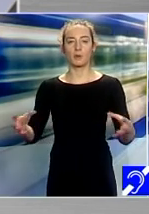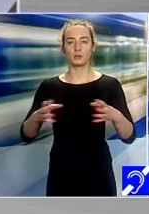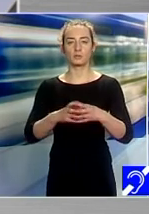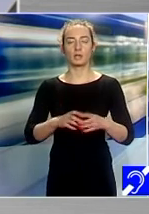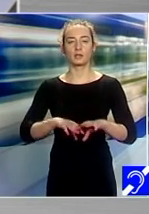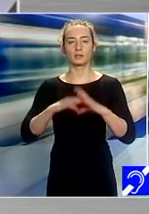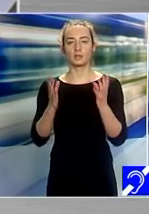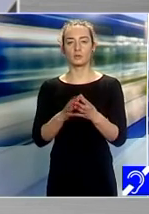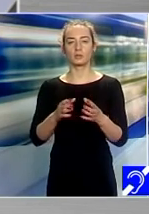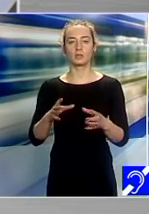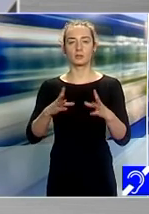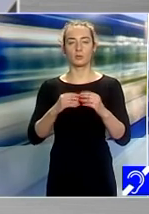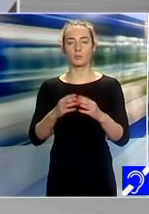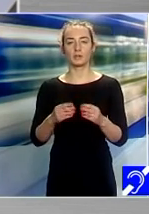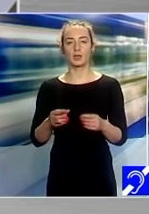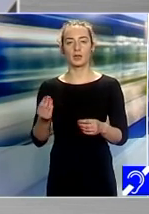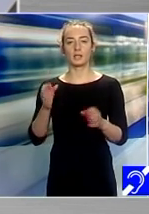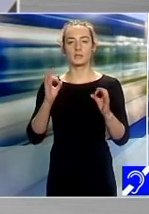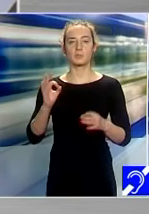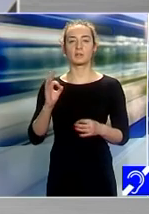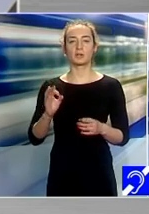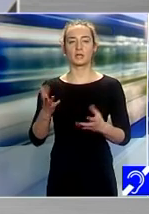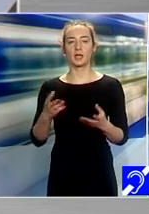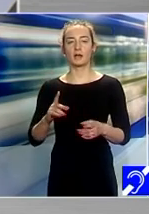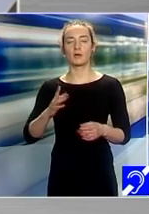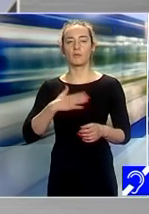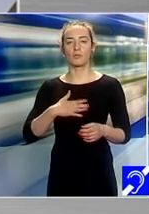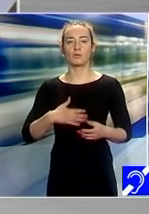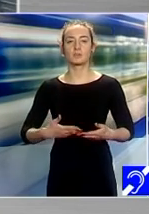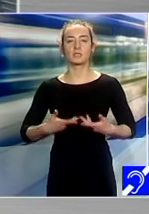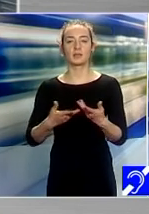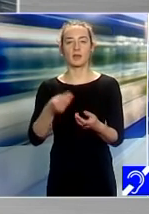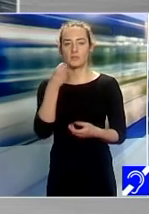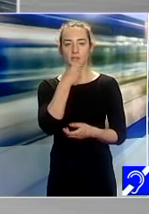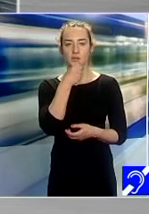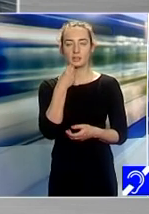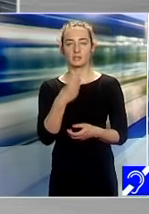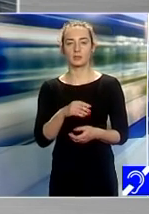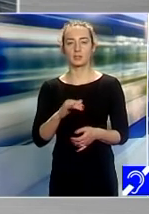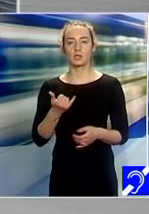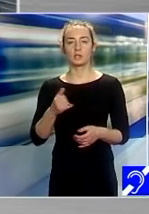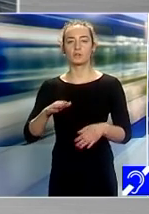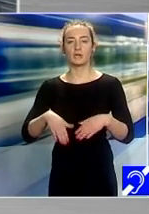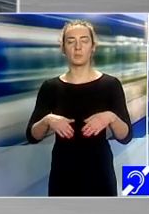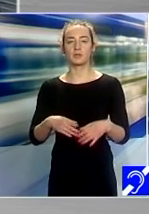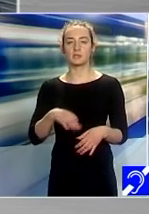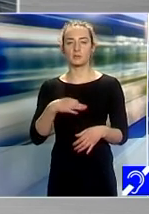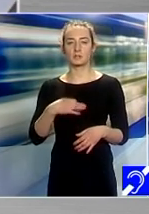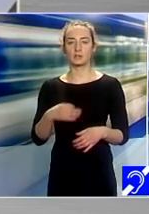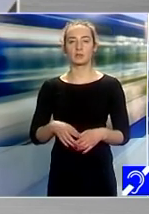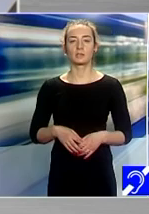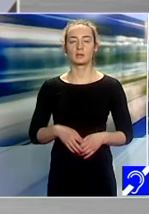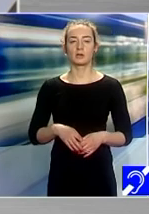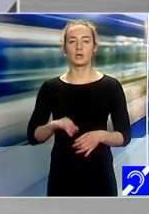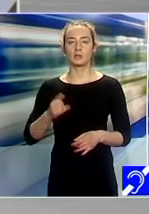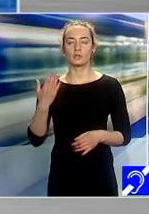din toată țara specialiști, sunt dispuși să ofere facilități. Și de la Ministerul Sănătății, da, la casă. Da, da, și, da, și am avut și o